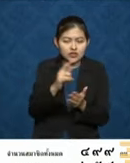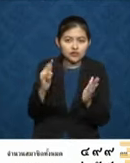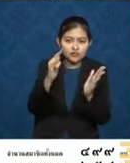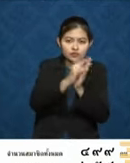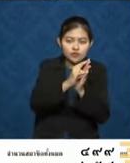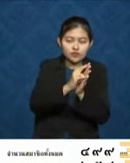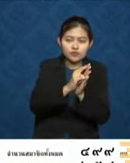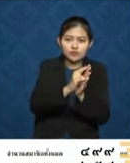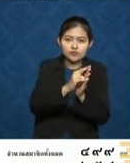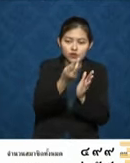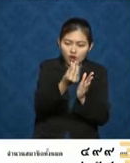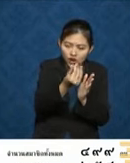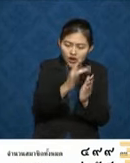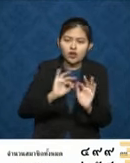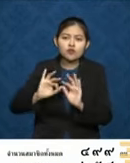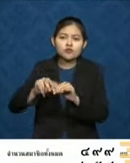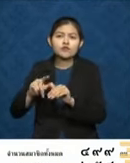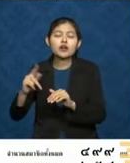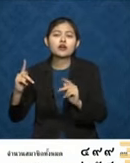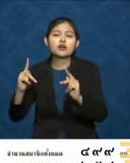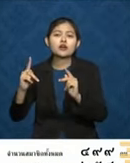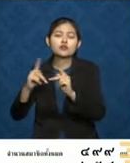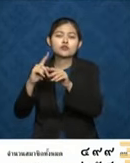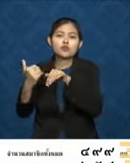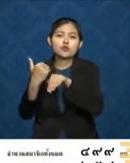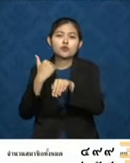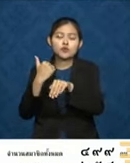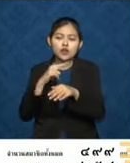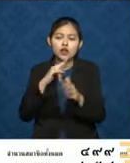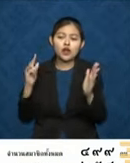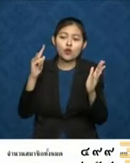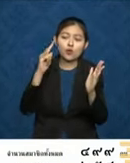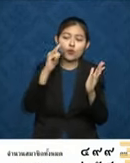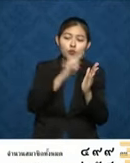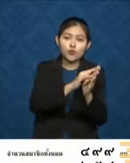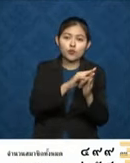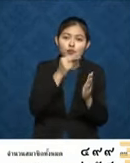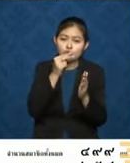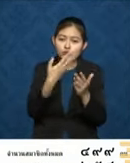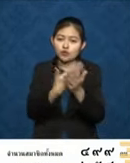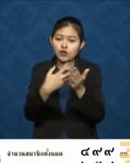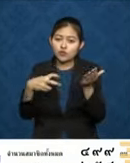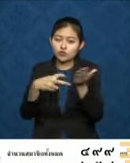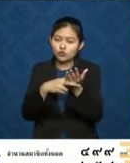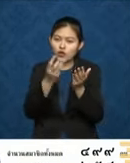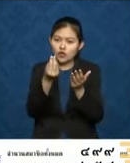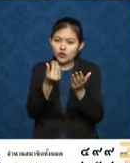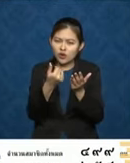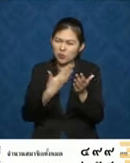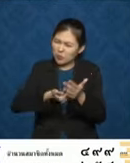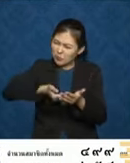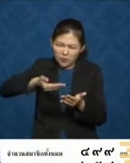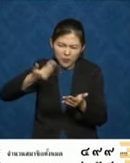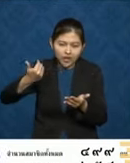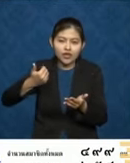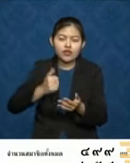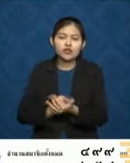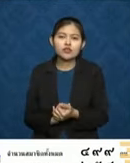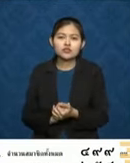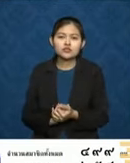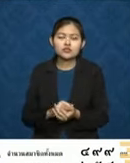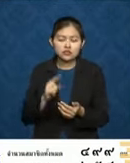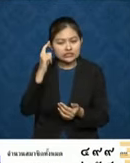แล้วฝากไปยังกระทรวงกรมนาคมด้วยครับว่ากรมการบินพลเรือนนี่ไปดูราคาั๋วเครืื่องบินด้วยวันนี้มันแพงมากครับจำเป็นที่